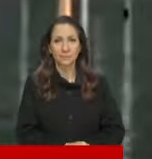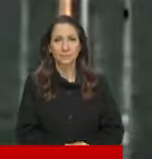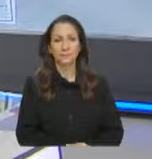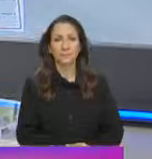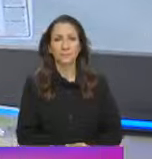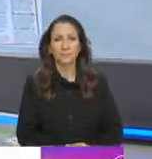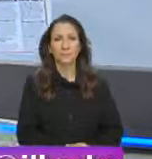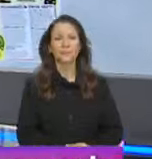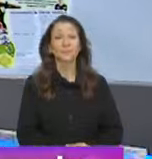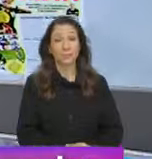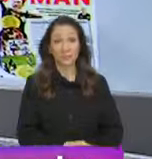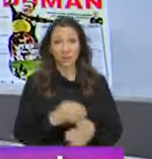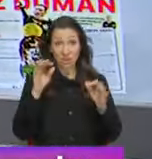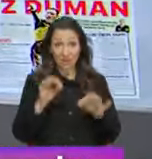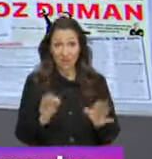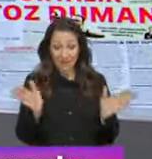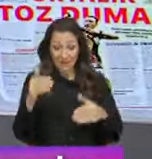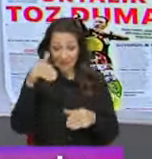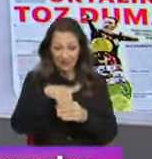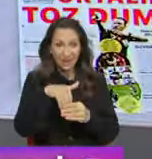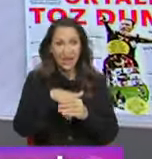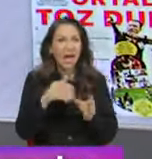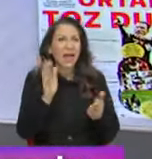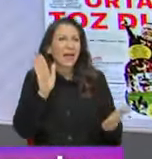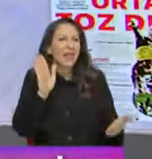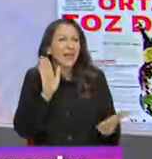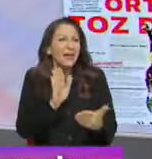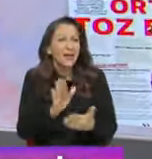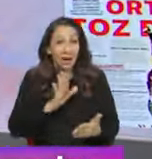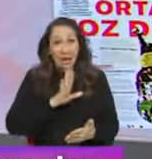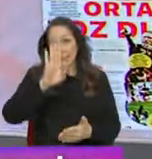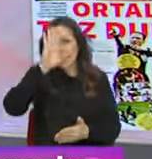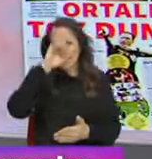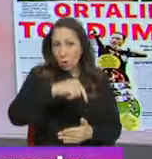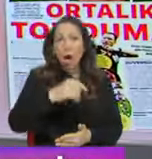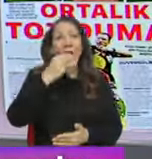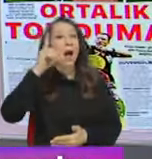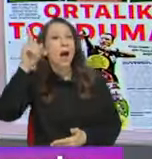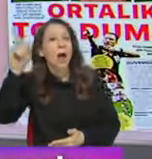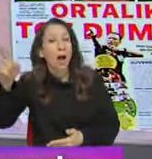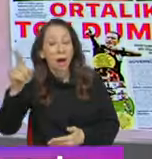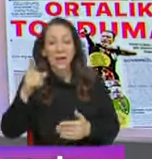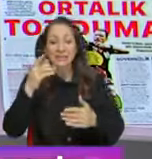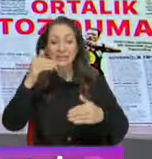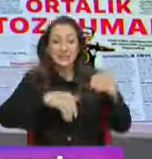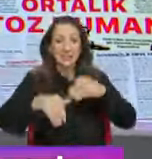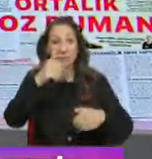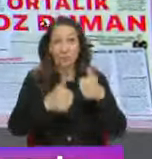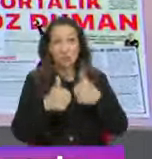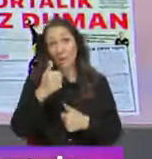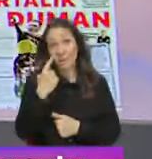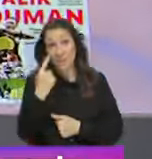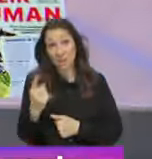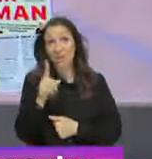açıkladı şimdi Sandığa az bir vakit kaldı derken İstanbul'da Ankara'da seçim yarışı onlara da